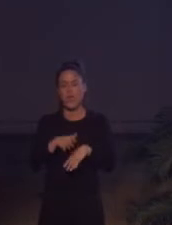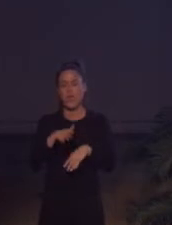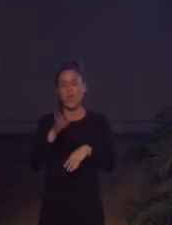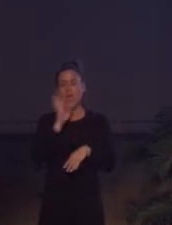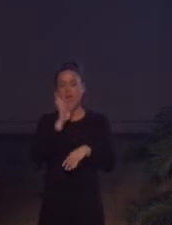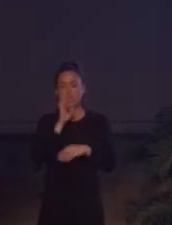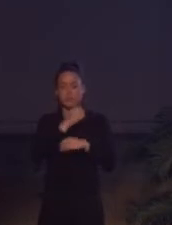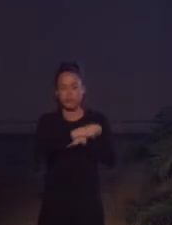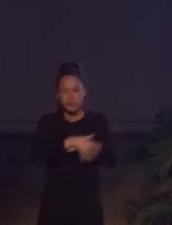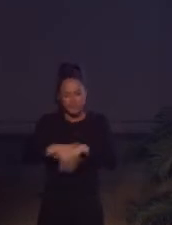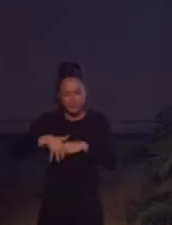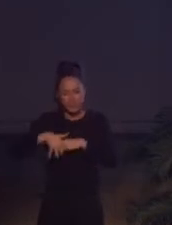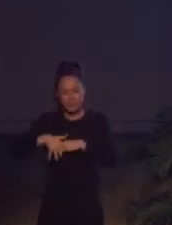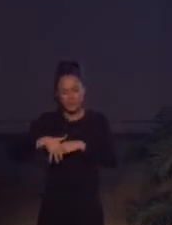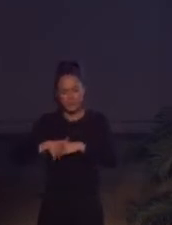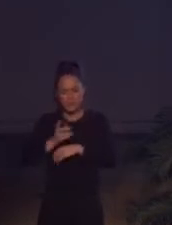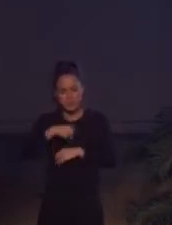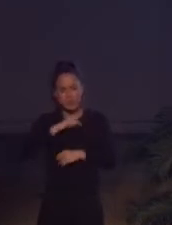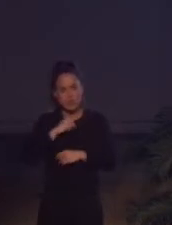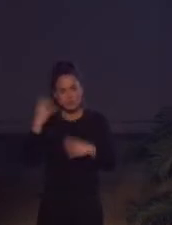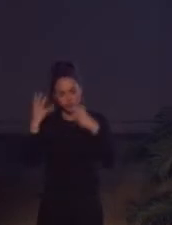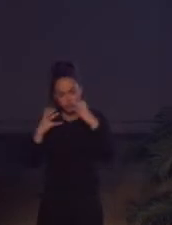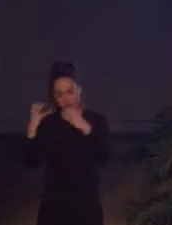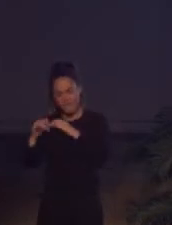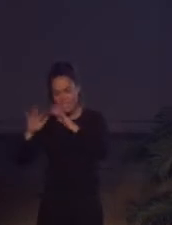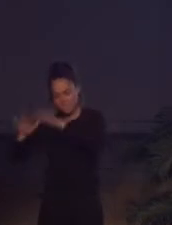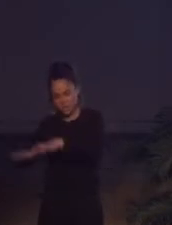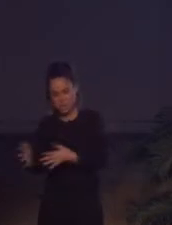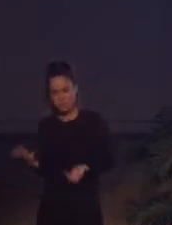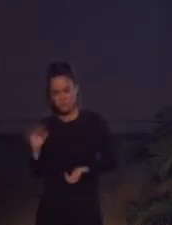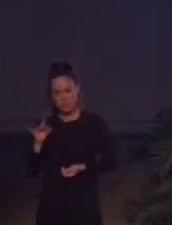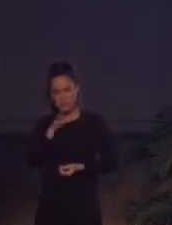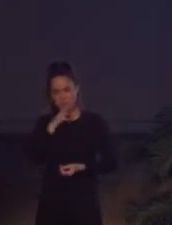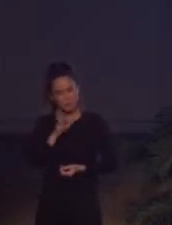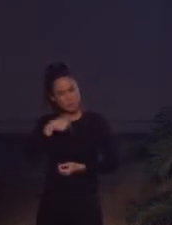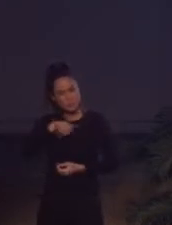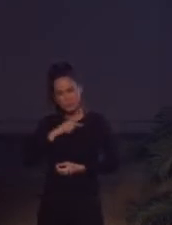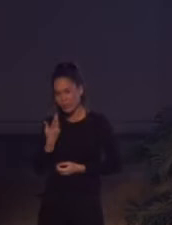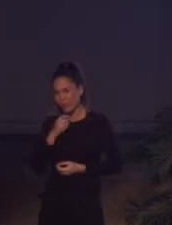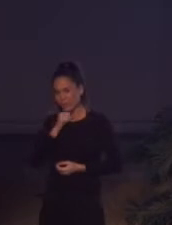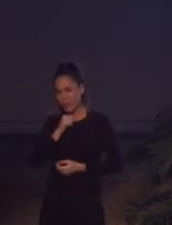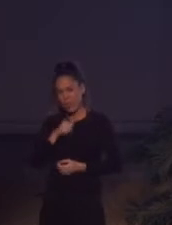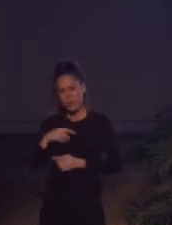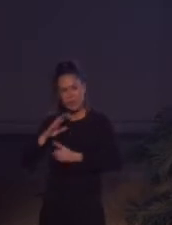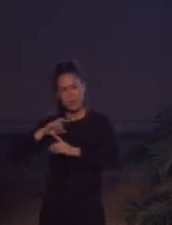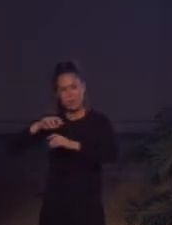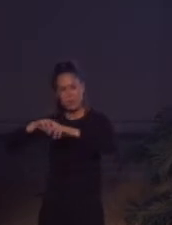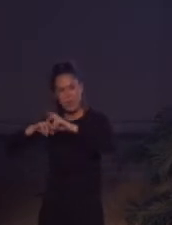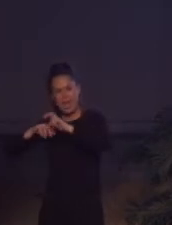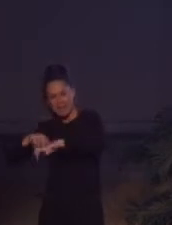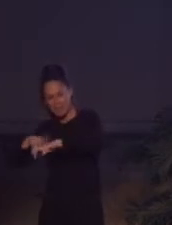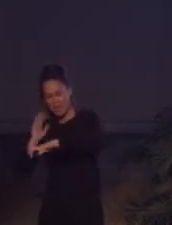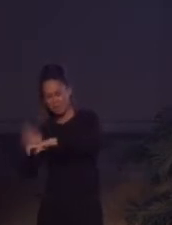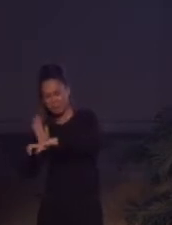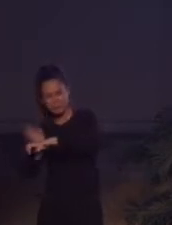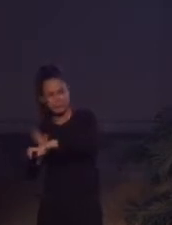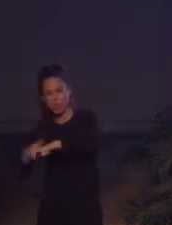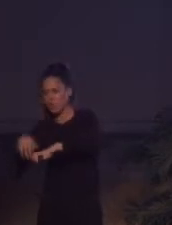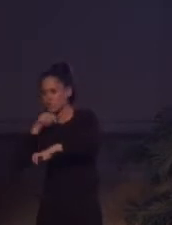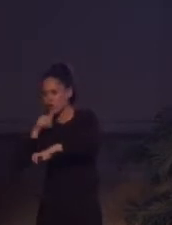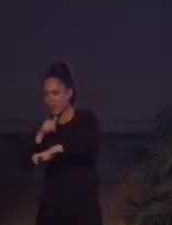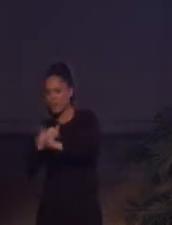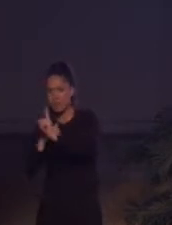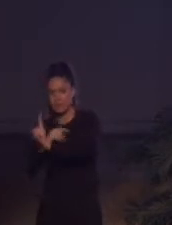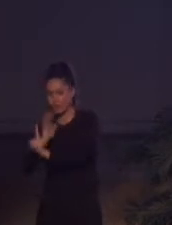dela gu animalien alde gaudela hemen, ez dugulako inor esplotatua nahi, ez animaliak ez inor, ez dugulako inor dominatua nahi,